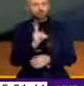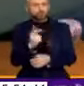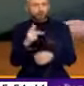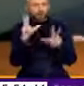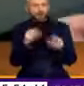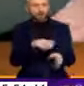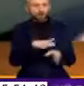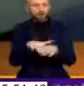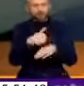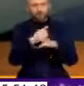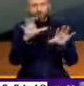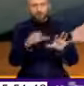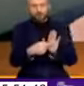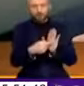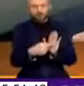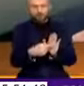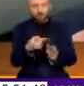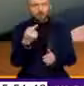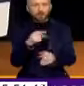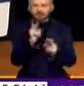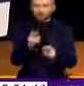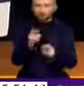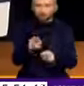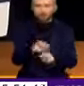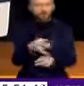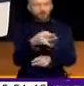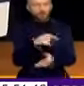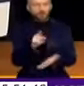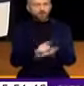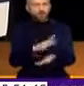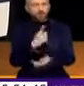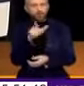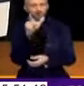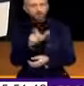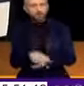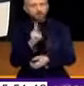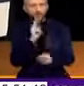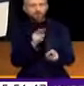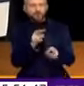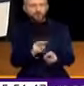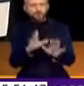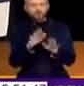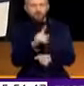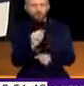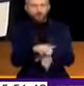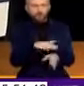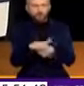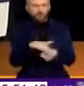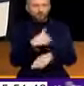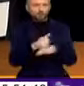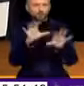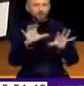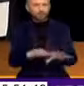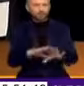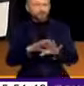Гарант дотримання Конституції. Тобто тому, слідкувати. Тому в районі має бути одна людина, яка слідкує виключно за дотриманням